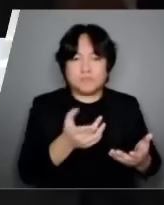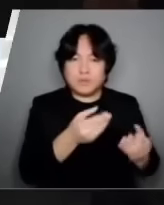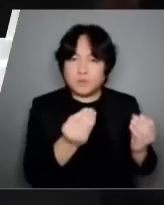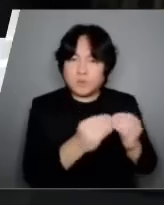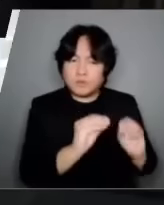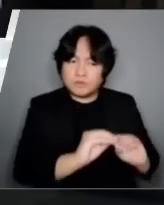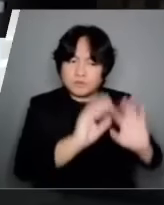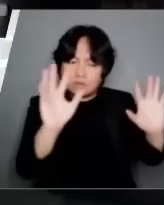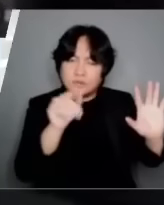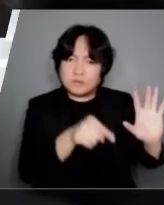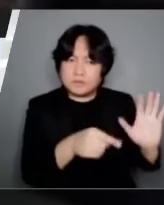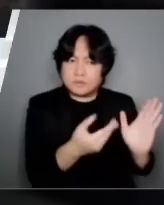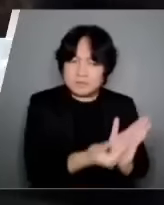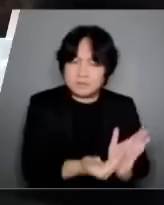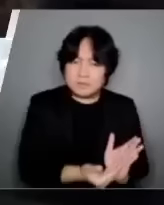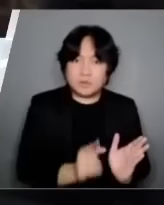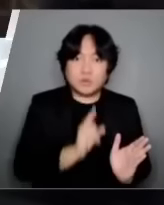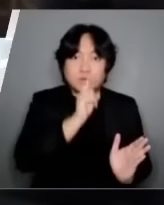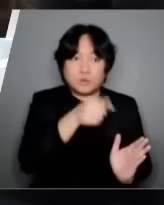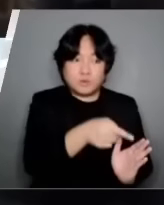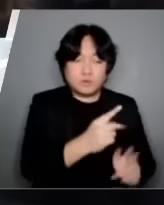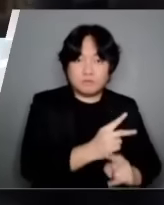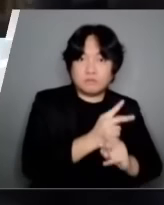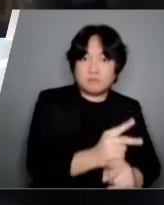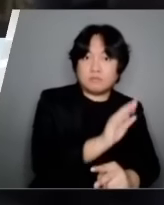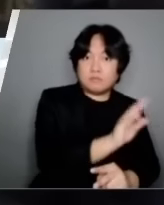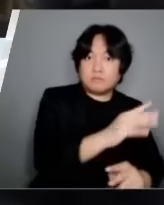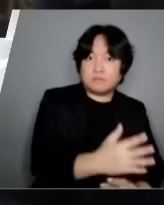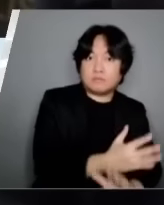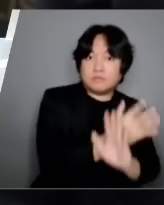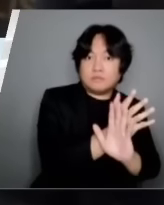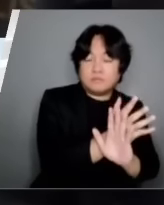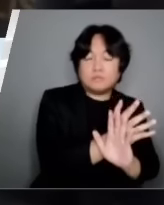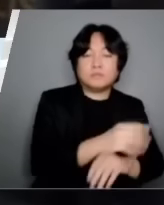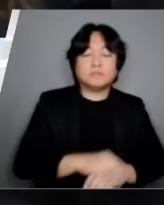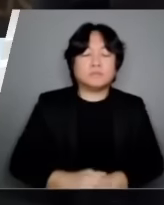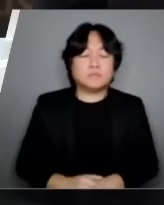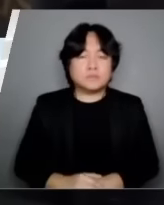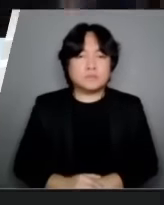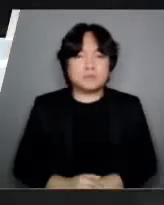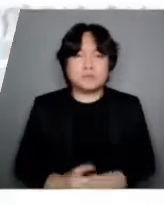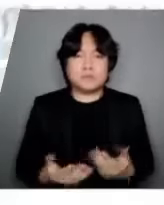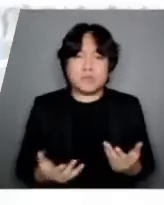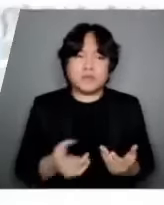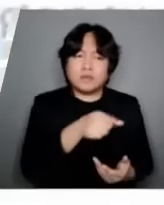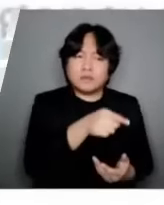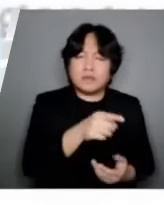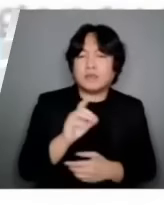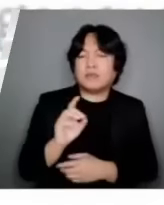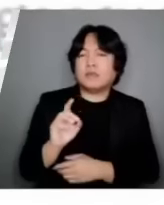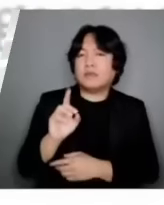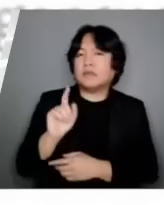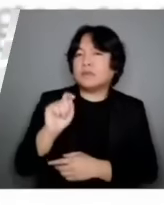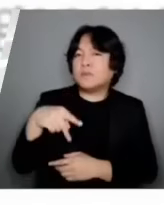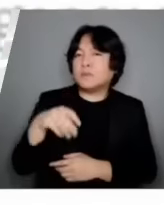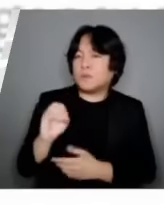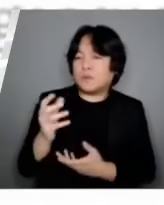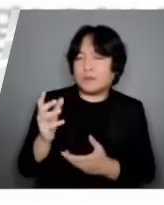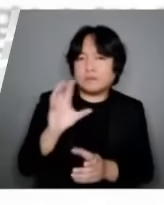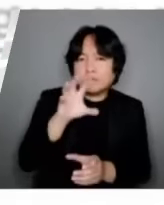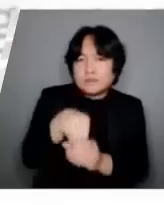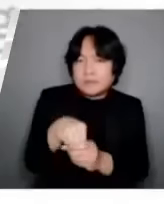valid ang inisyong temporary protection order ng Davao RTC at kung ano ang sakop ng TPO. Kanina, naglabas ang